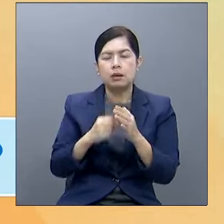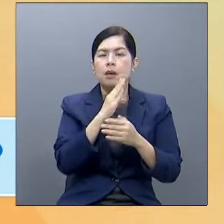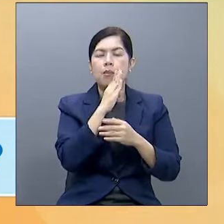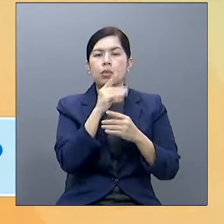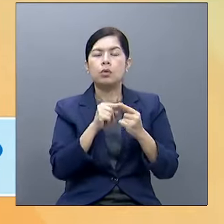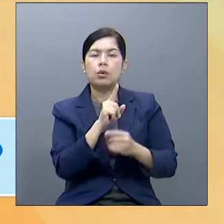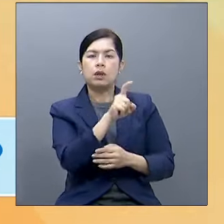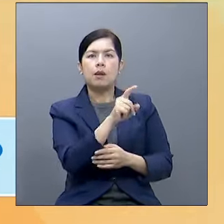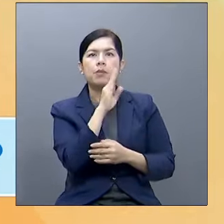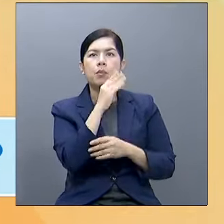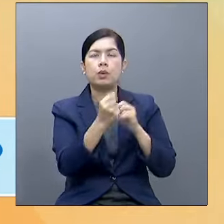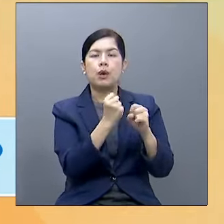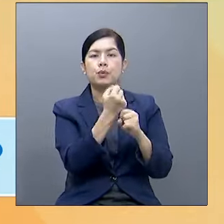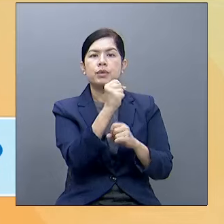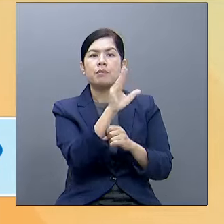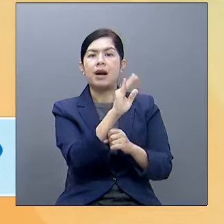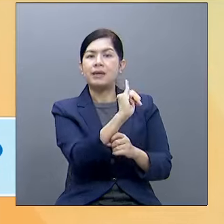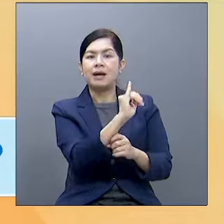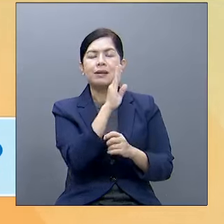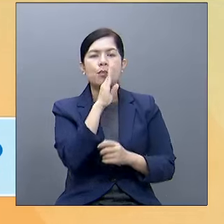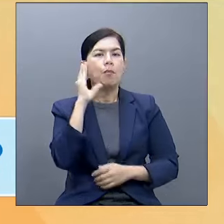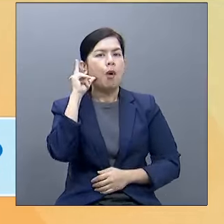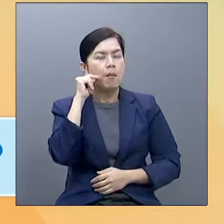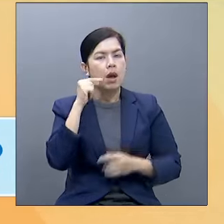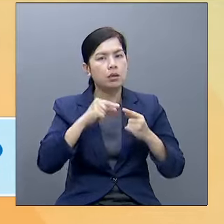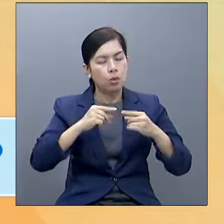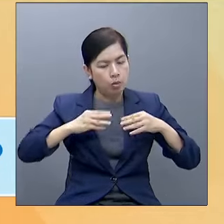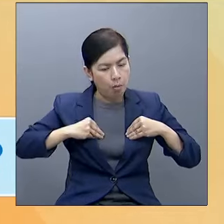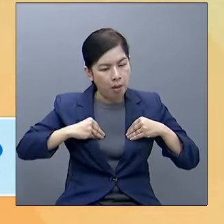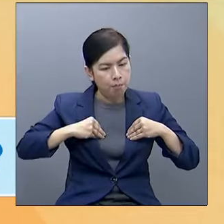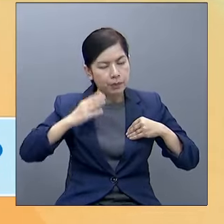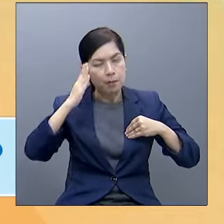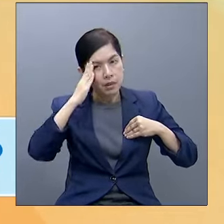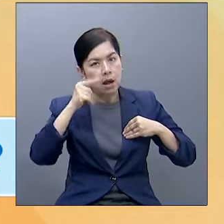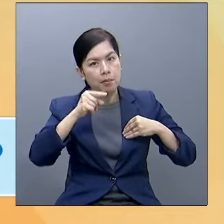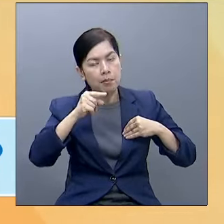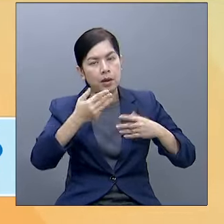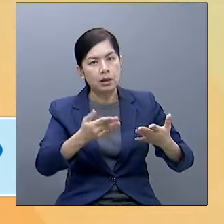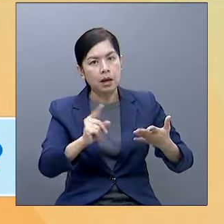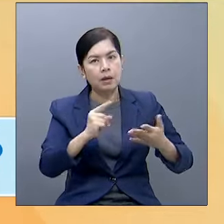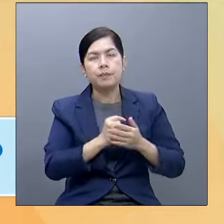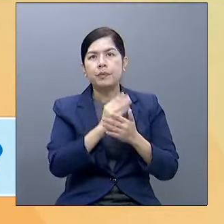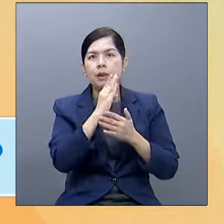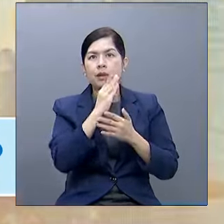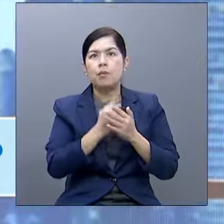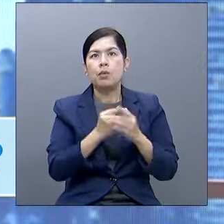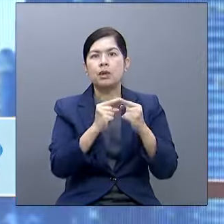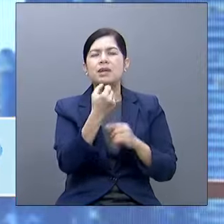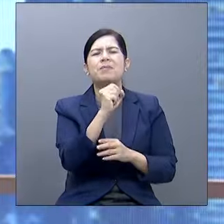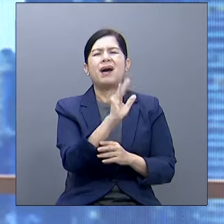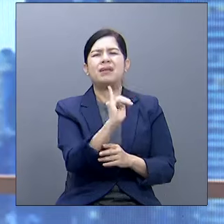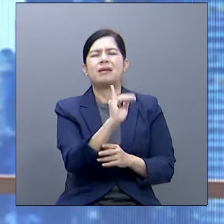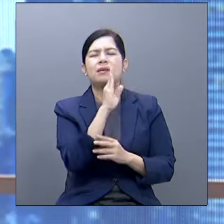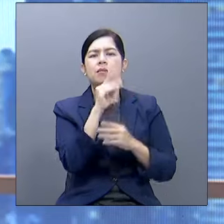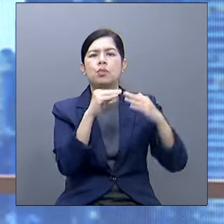แล้วปรากฏว่าสมมุตินะคะถ้าพ่อแม่รับทราบแล้วพ่อแม่ยินยอมล่ะคะพี่พีท ต้องบอกงี้ คือถ้าไม่ถึง15ปีนี่นะครับก็บอกว่าถ้าพาไป